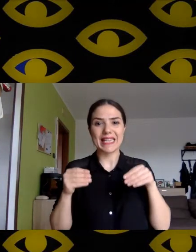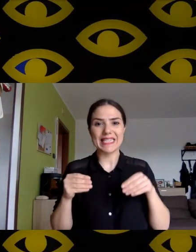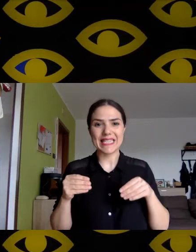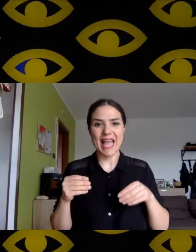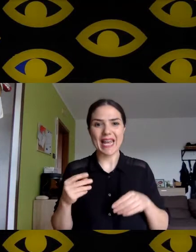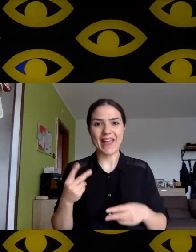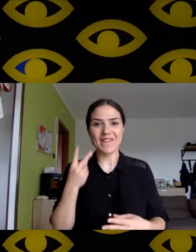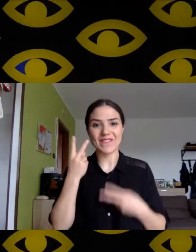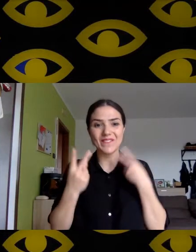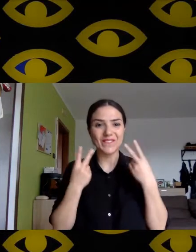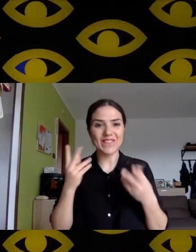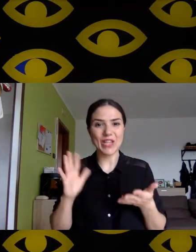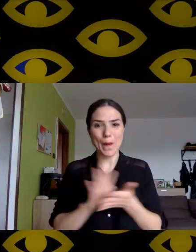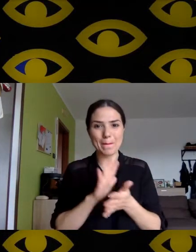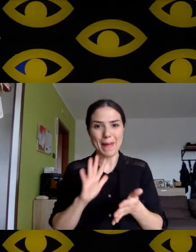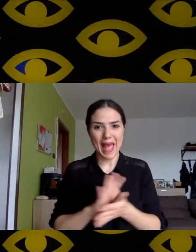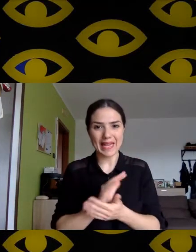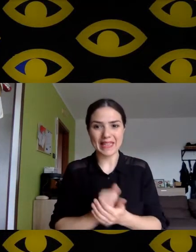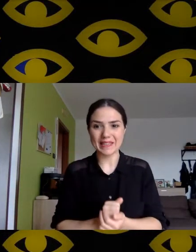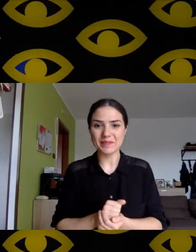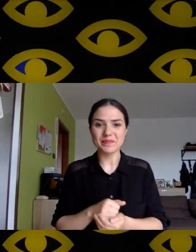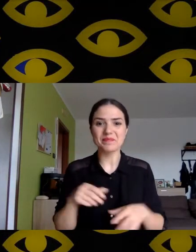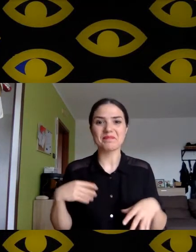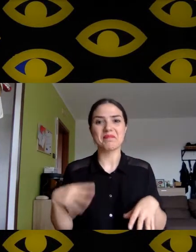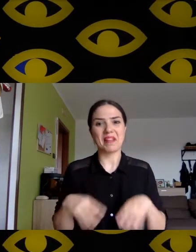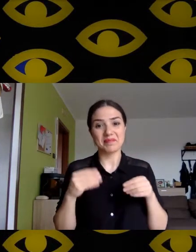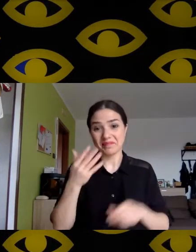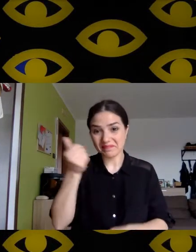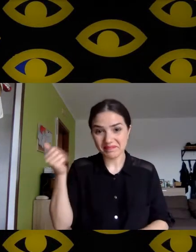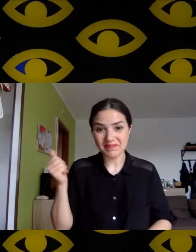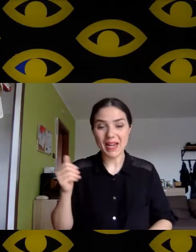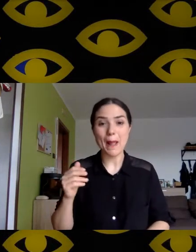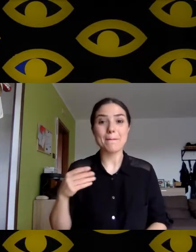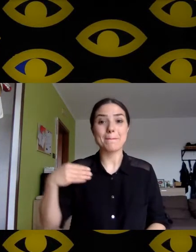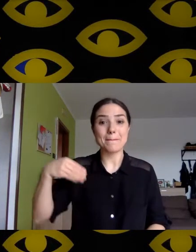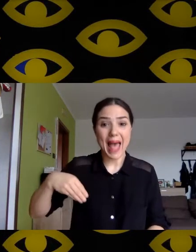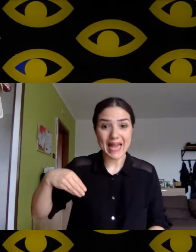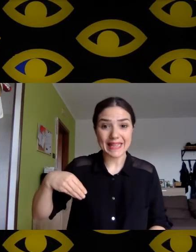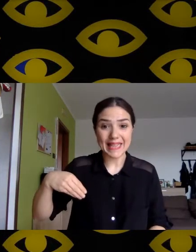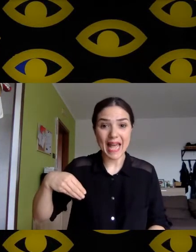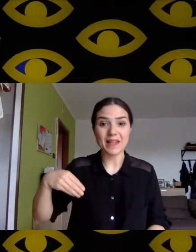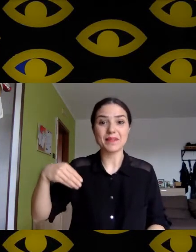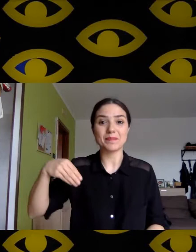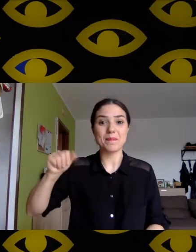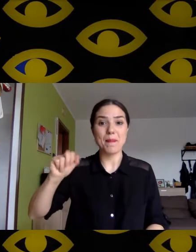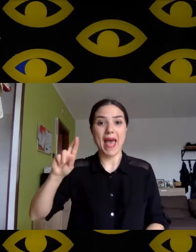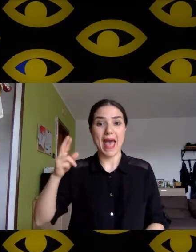arrivata. Ciao Andrea, che sono ormai